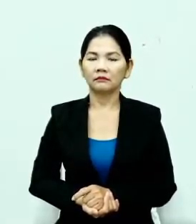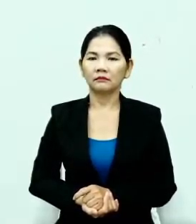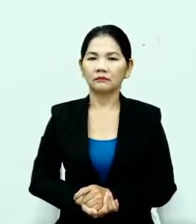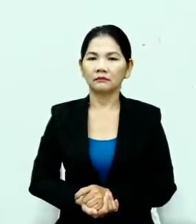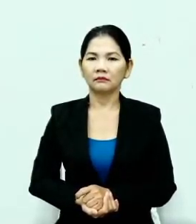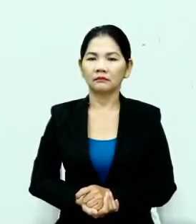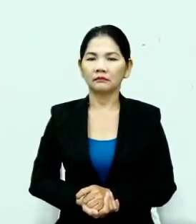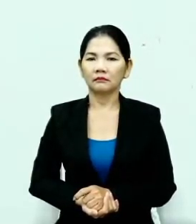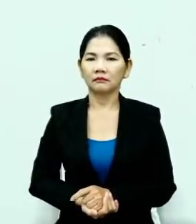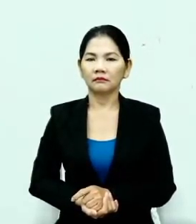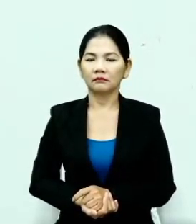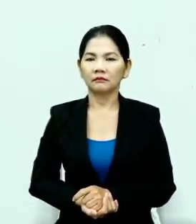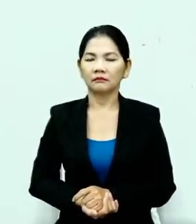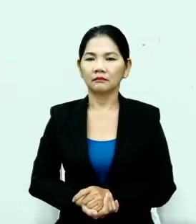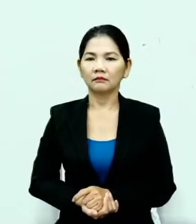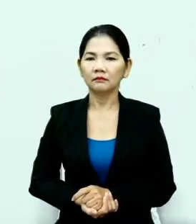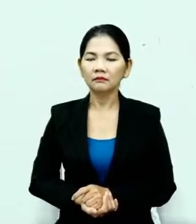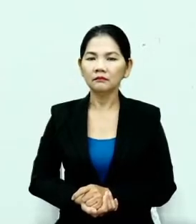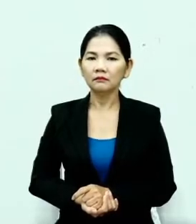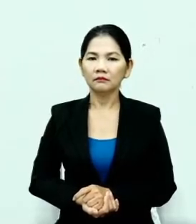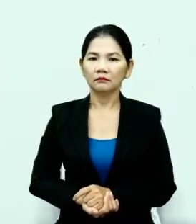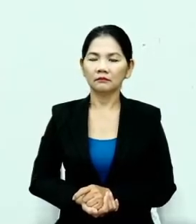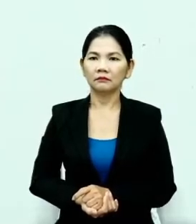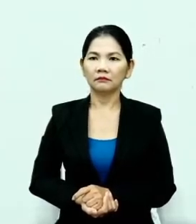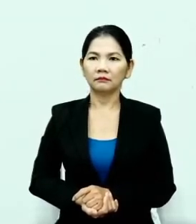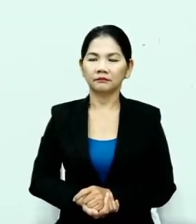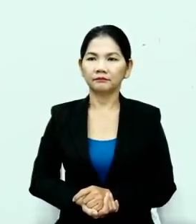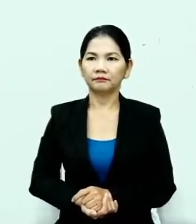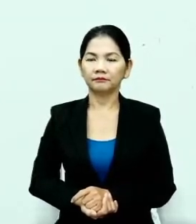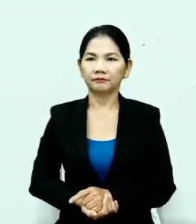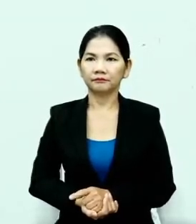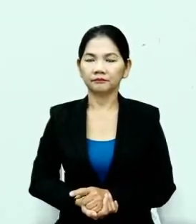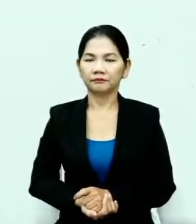chà nó có bị tôm đi môi nè